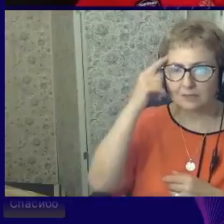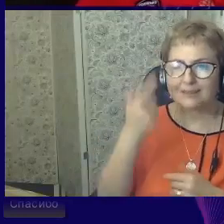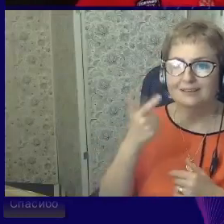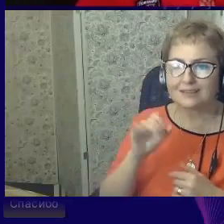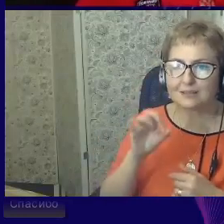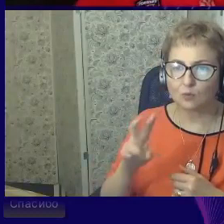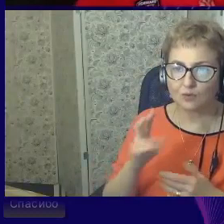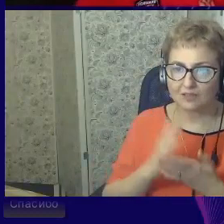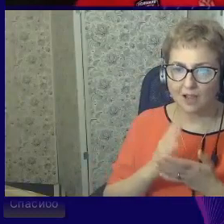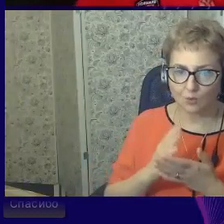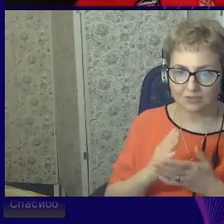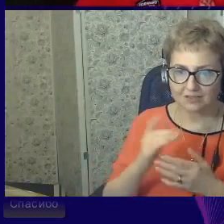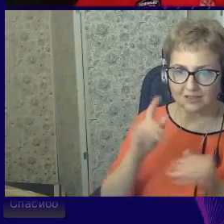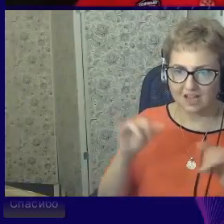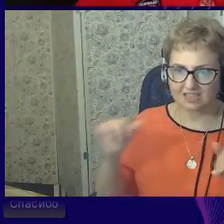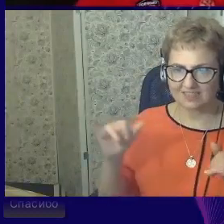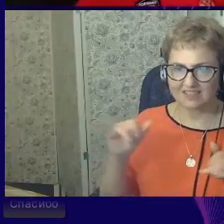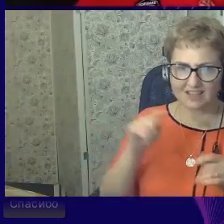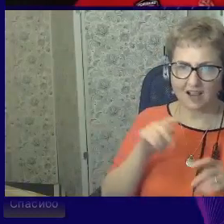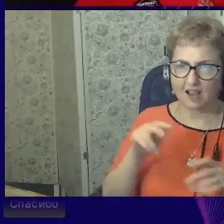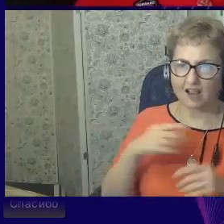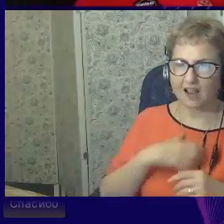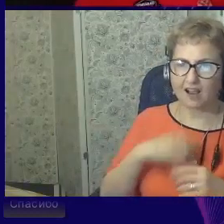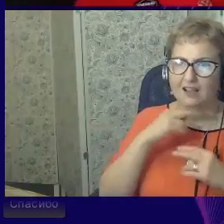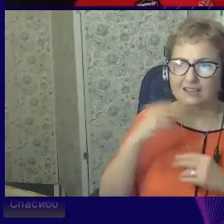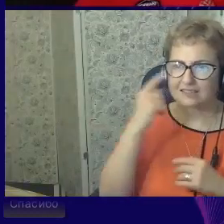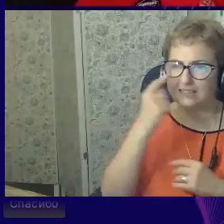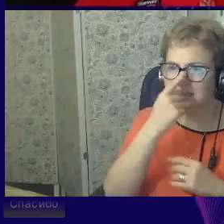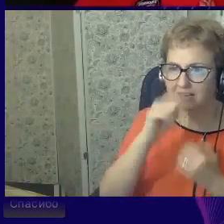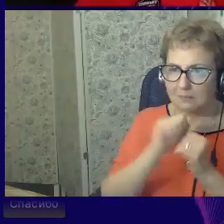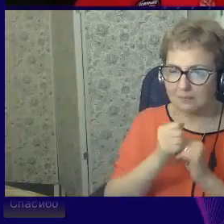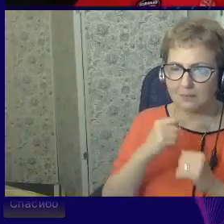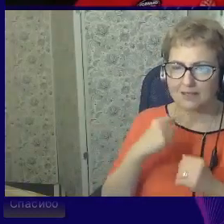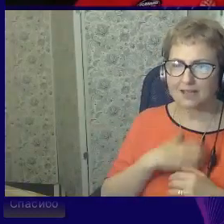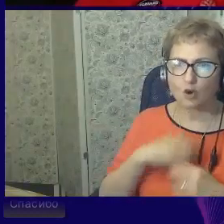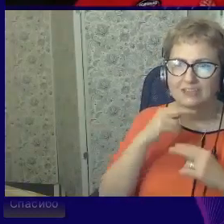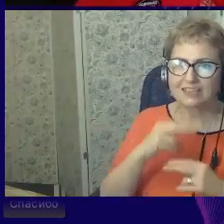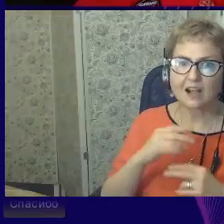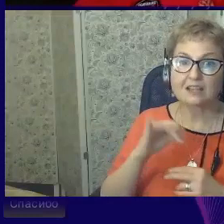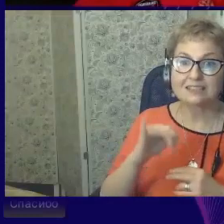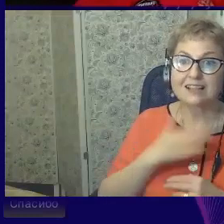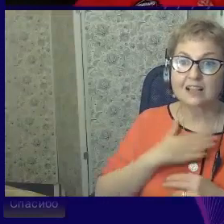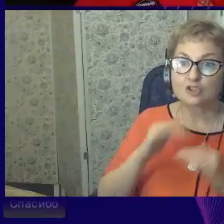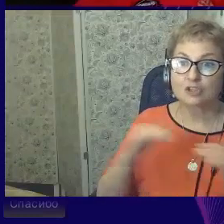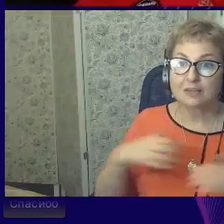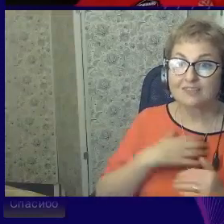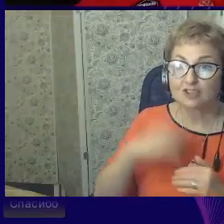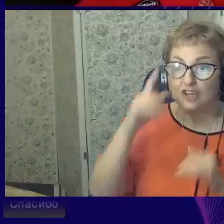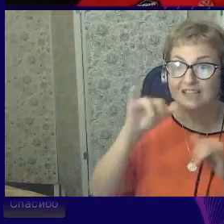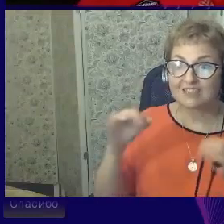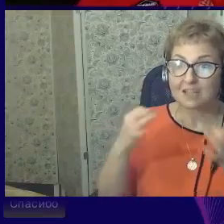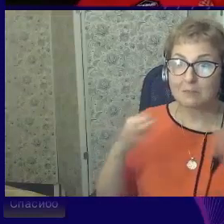находится. Развитие концентрации внимания, развитие зрительной памяти И очень важно для наших ребят это